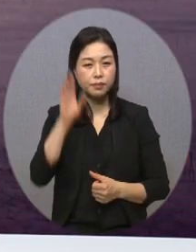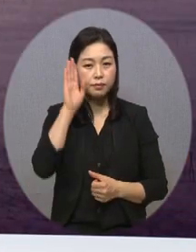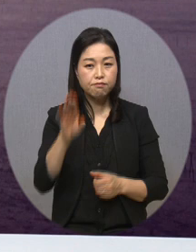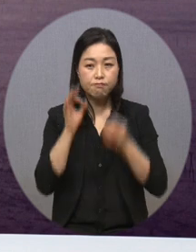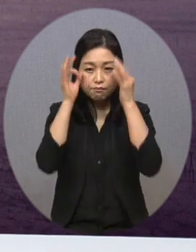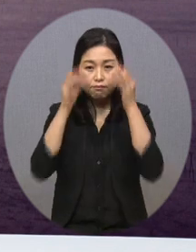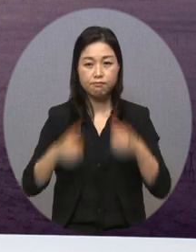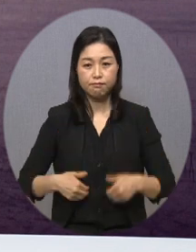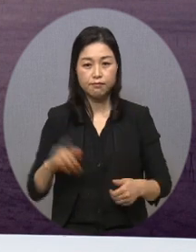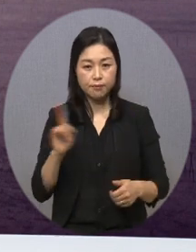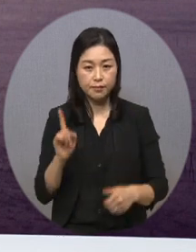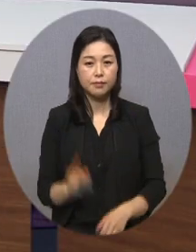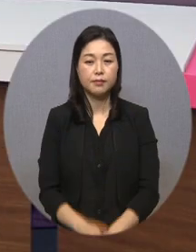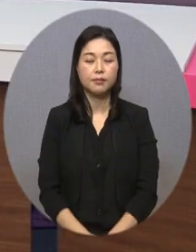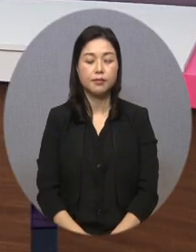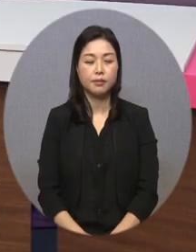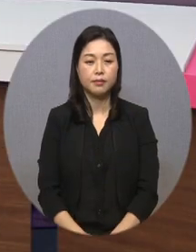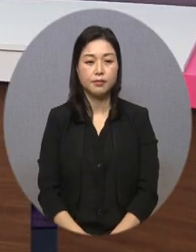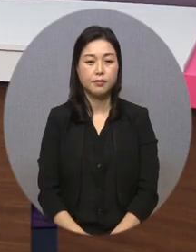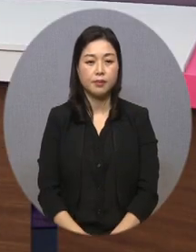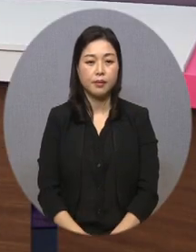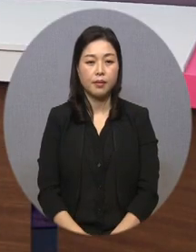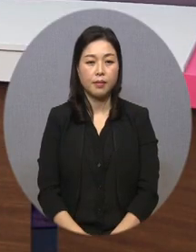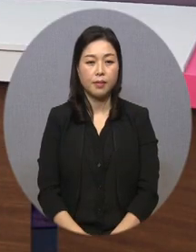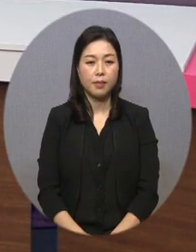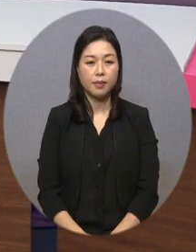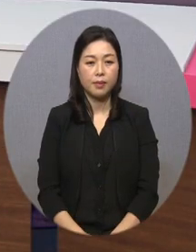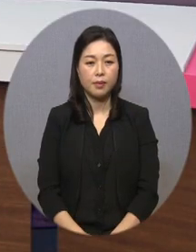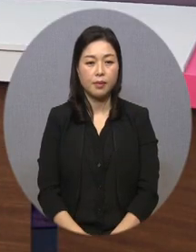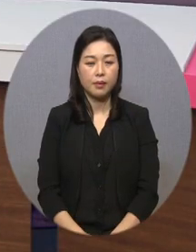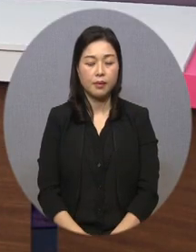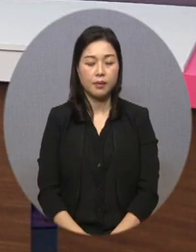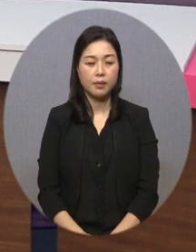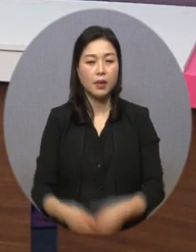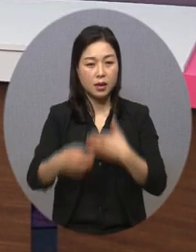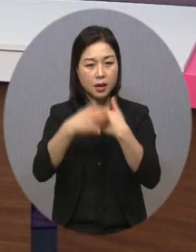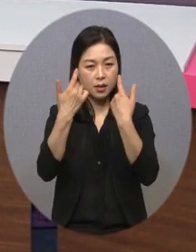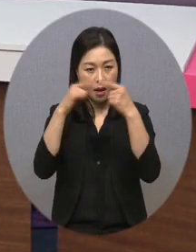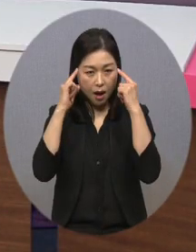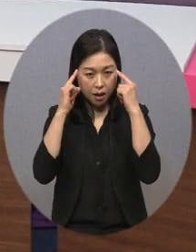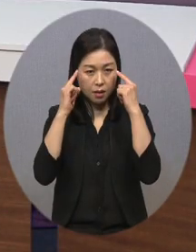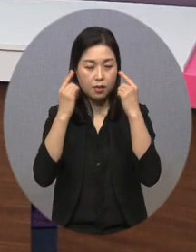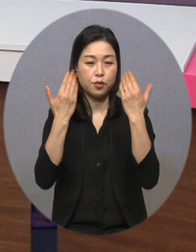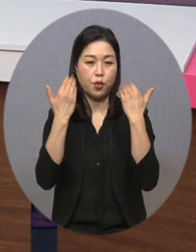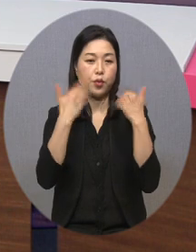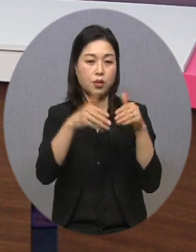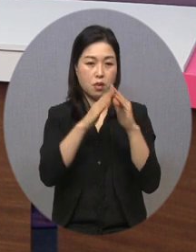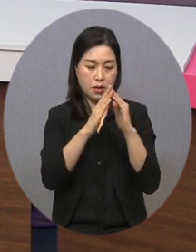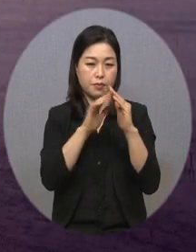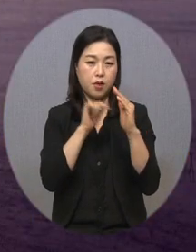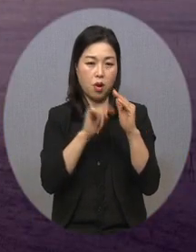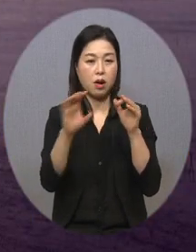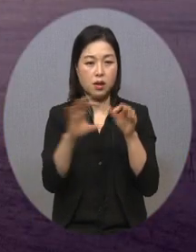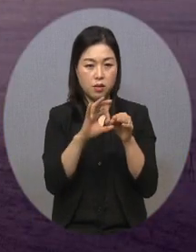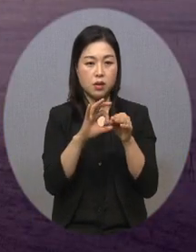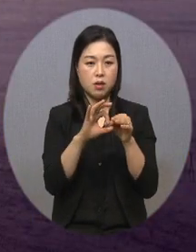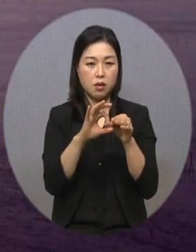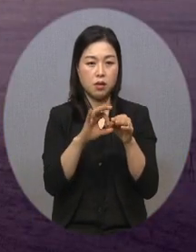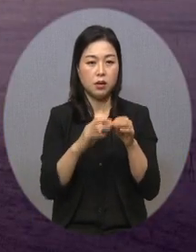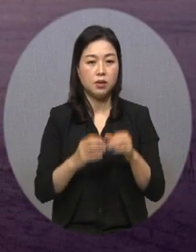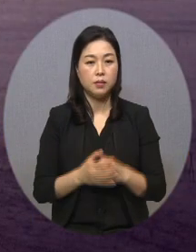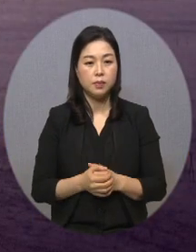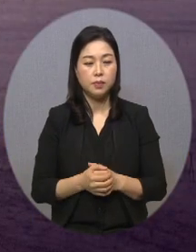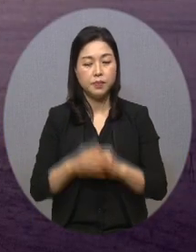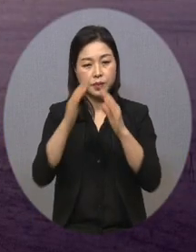노력이 필요하신가요? 예, 그렇습니다. 현재 의과대학 설립과 관련해서 우리